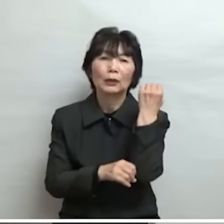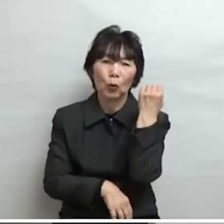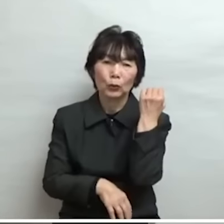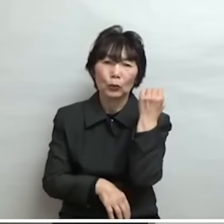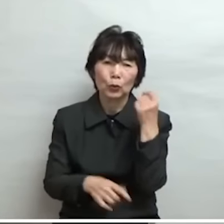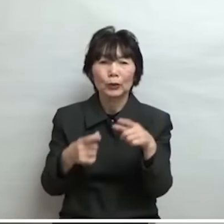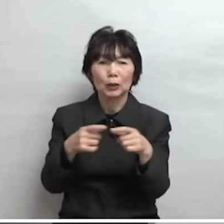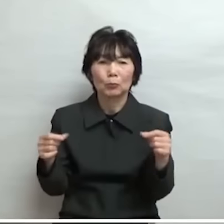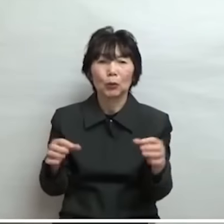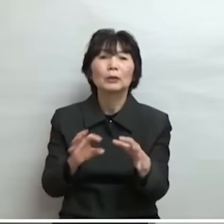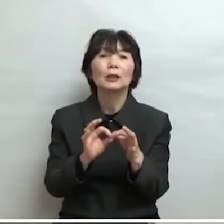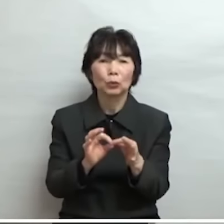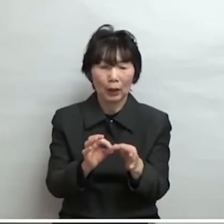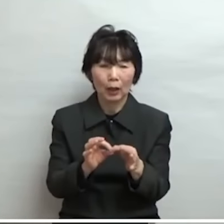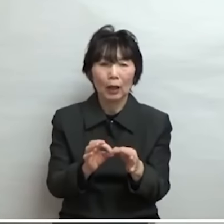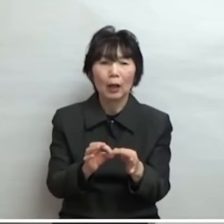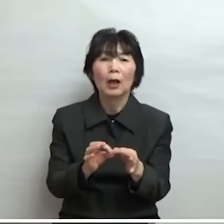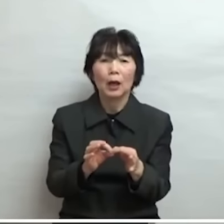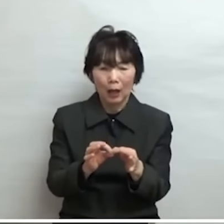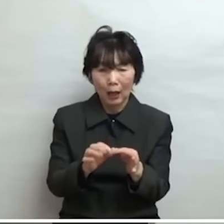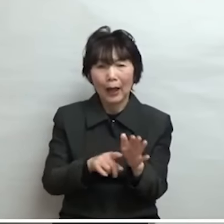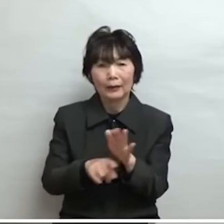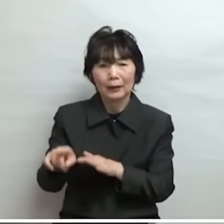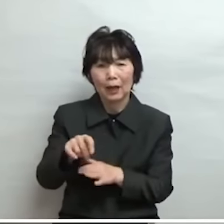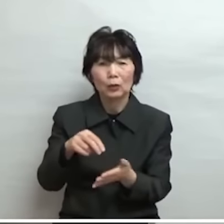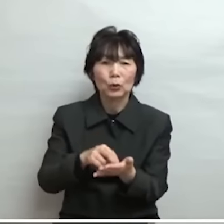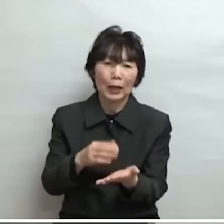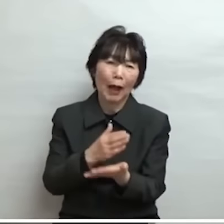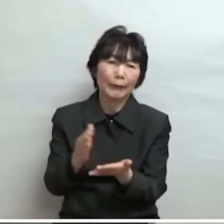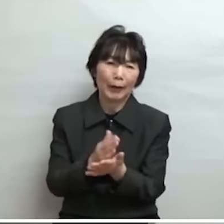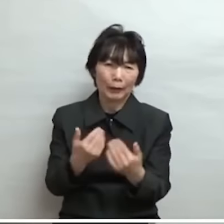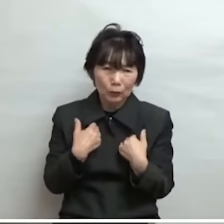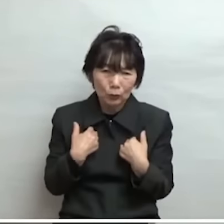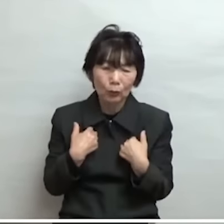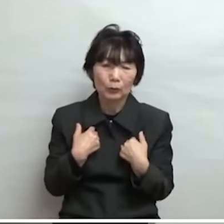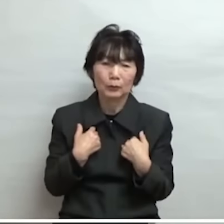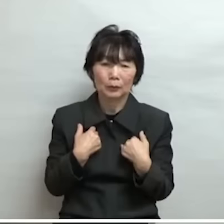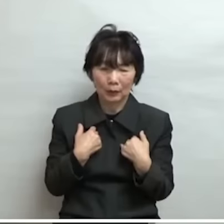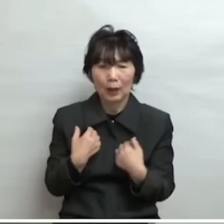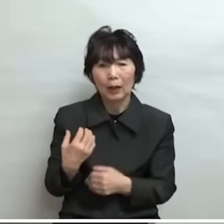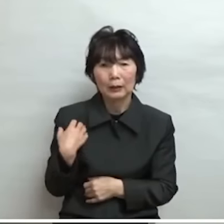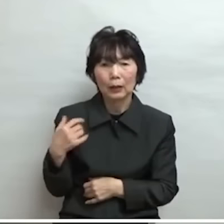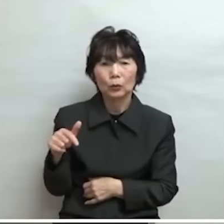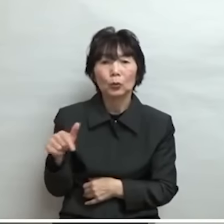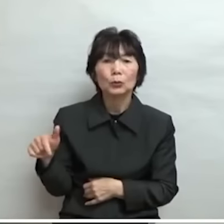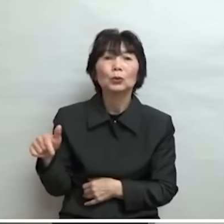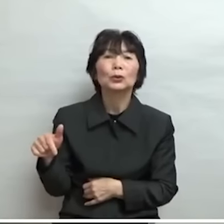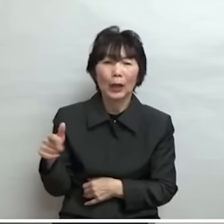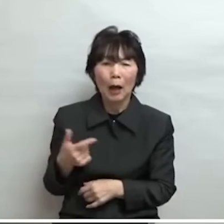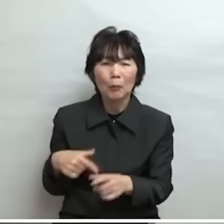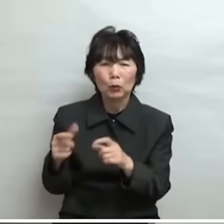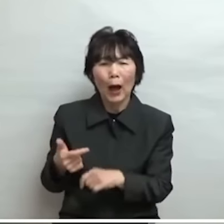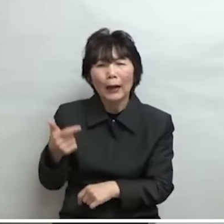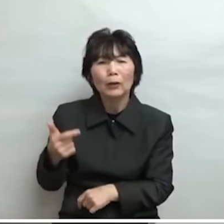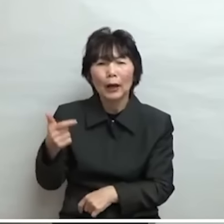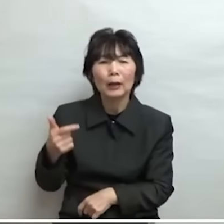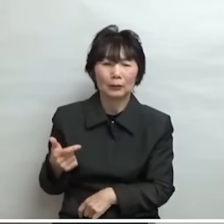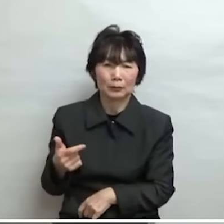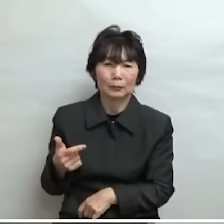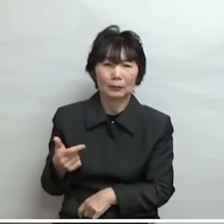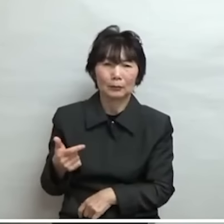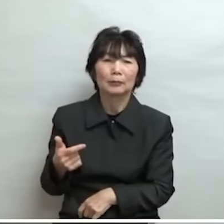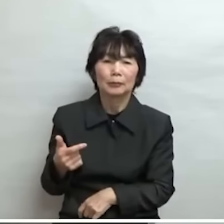ここできちっとやはり行政のリーダーとして判断しなきゃいけないっていう中で、担当部の方はもうちょっと早くっていうのを、とにかく